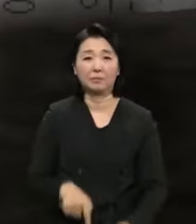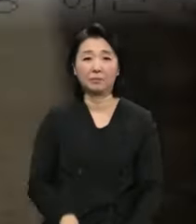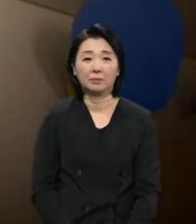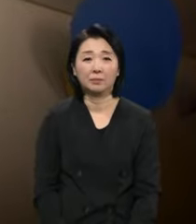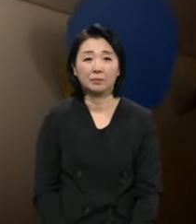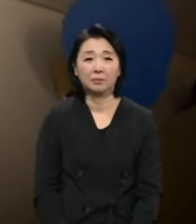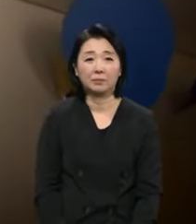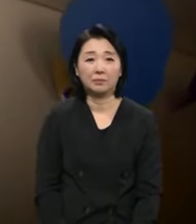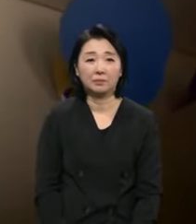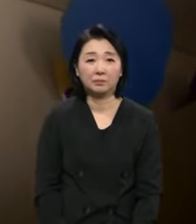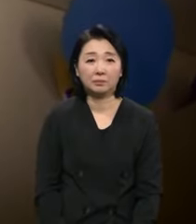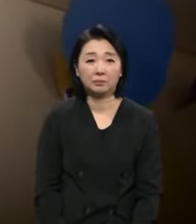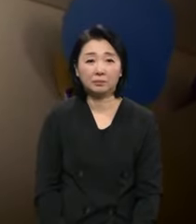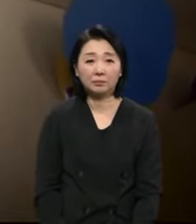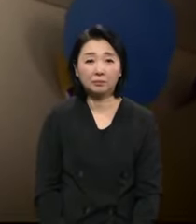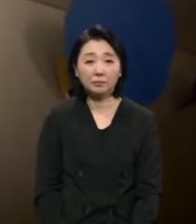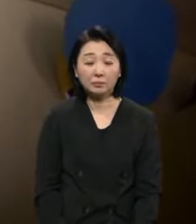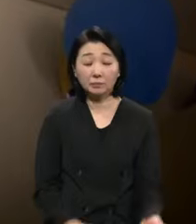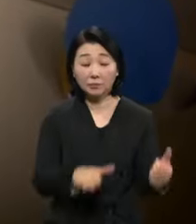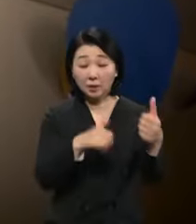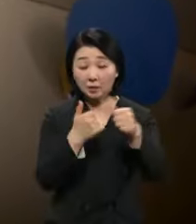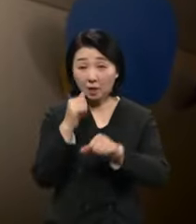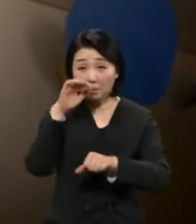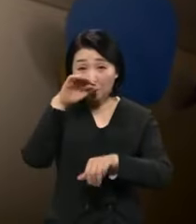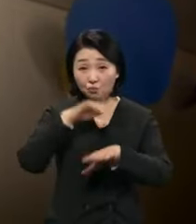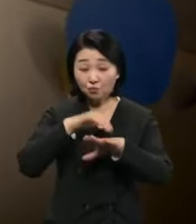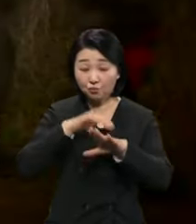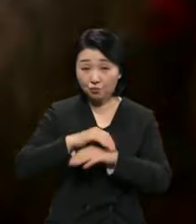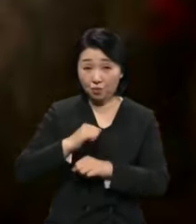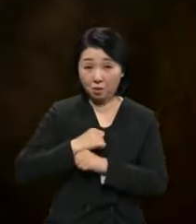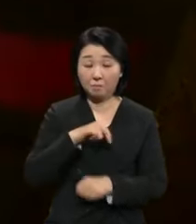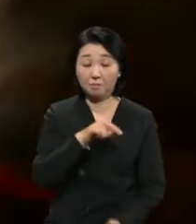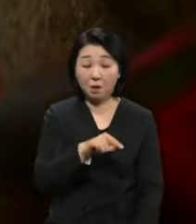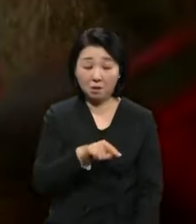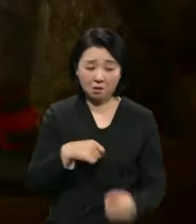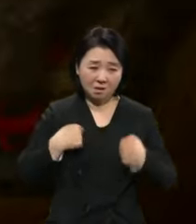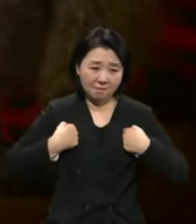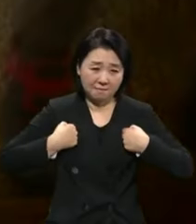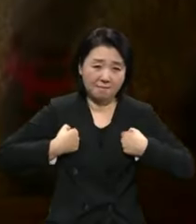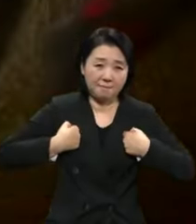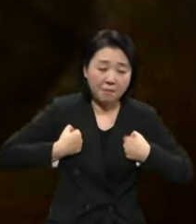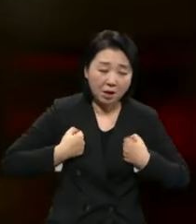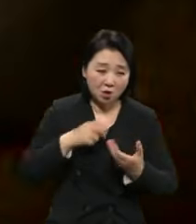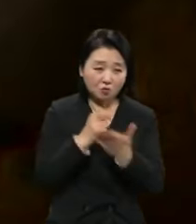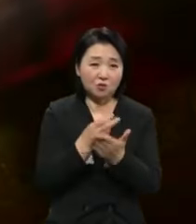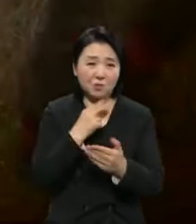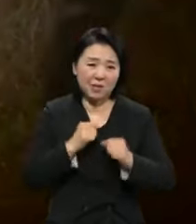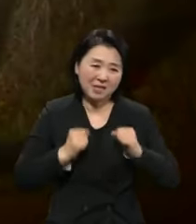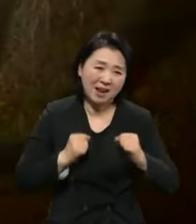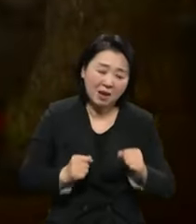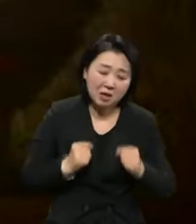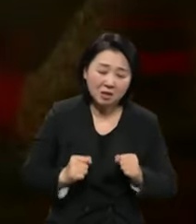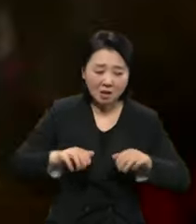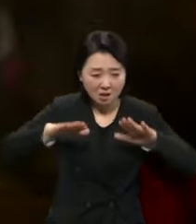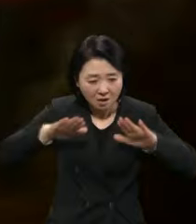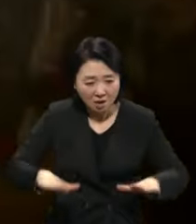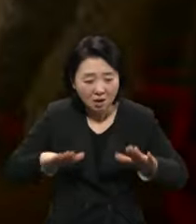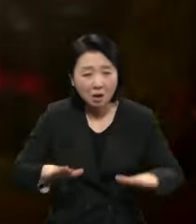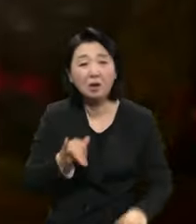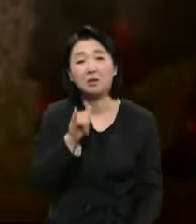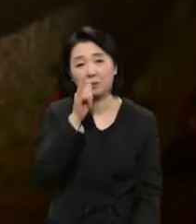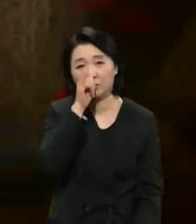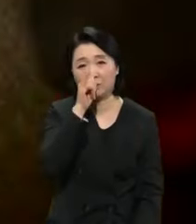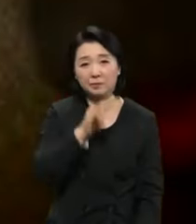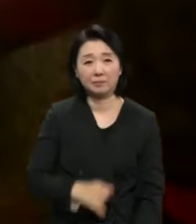명시했습니다. 그런데 사망한 훈련병은 완전 군장을 하고도 규정에 없는 달리기와 팔굽혀펴기까지 한